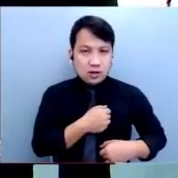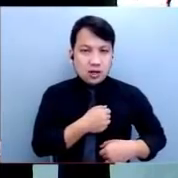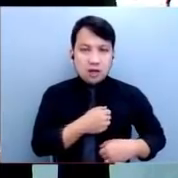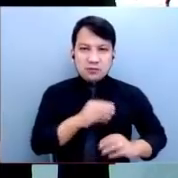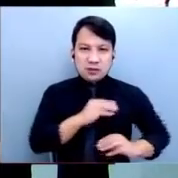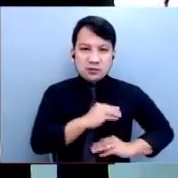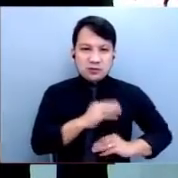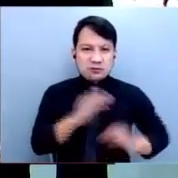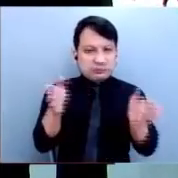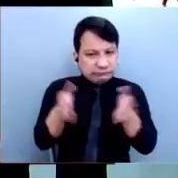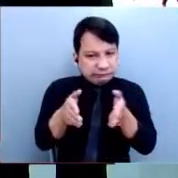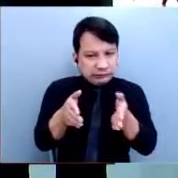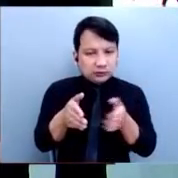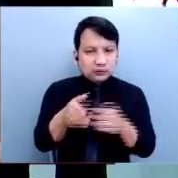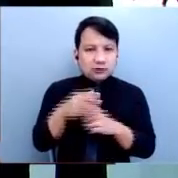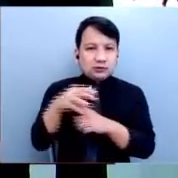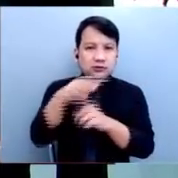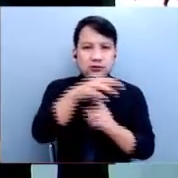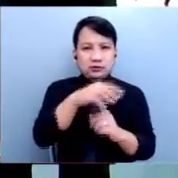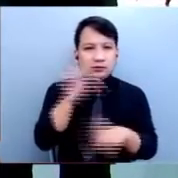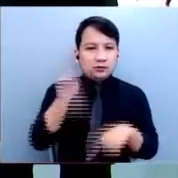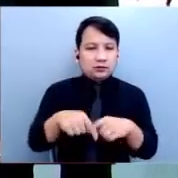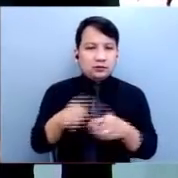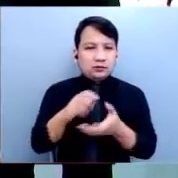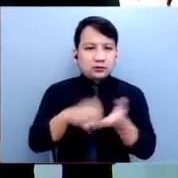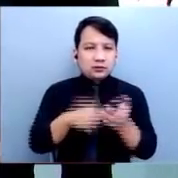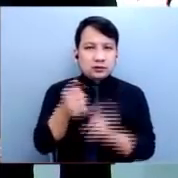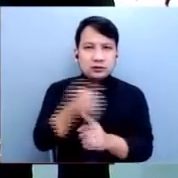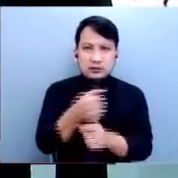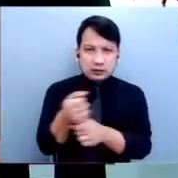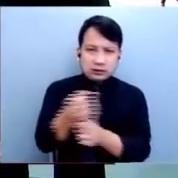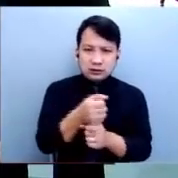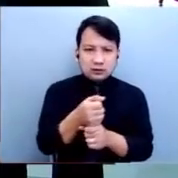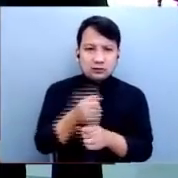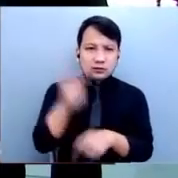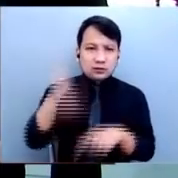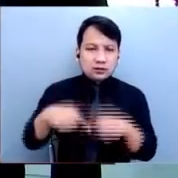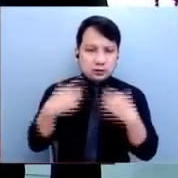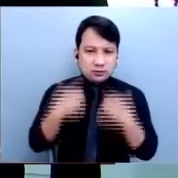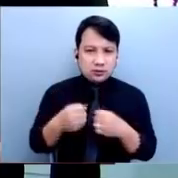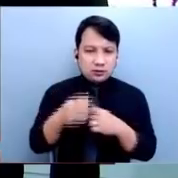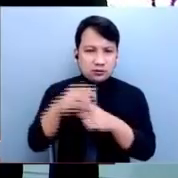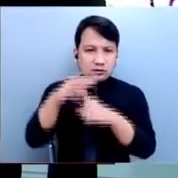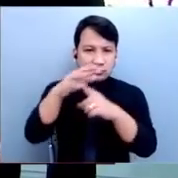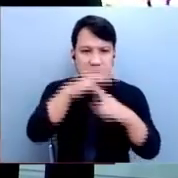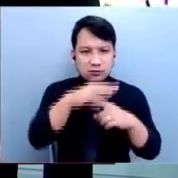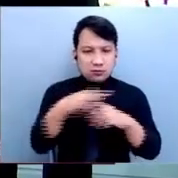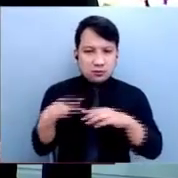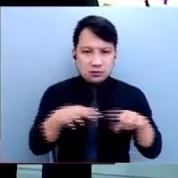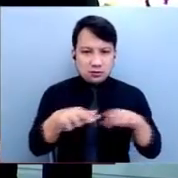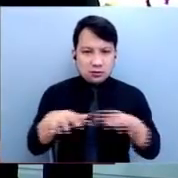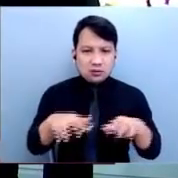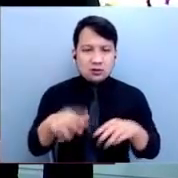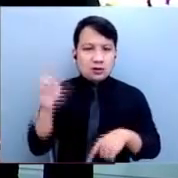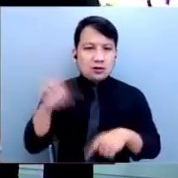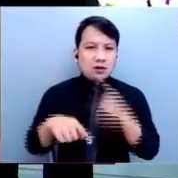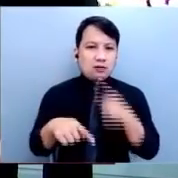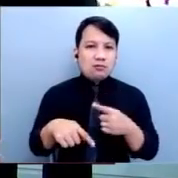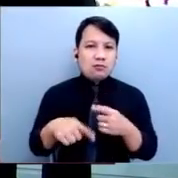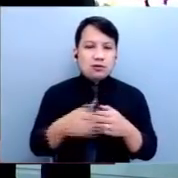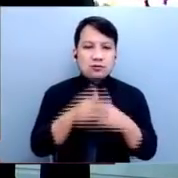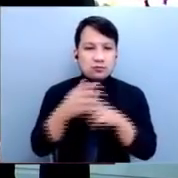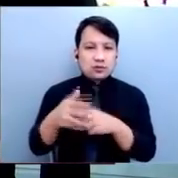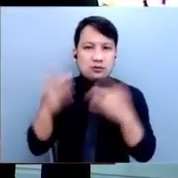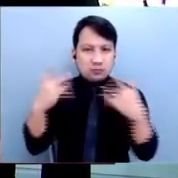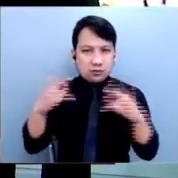lamang, maneuverable, hindi magkasos pali pa rin, at hindi masyadong malakas yung mga vibrations. Bagay po siya para sa light